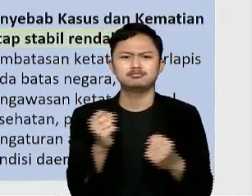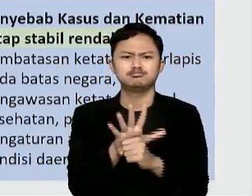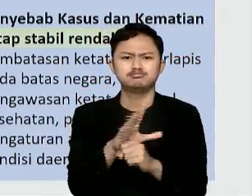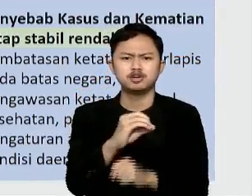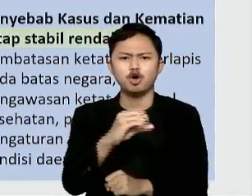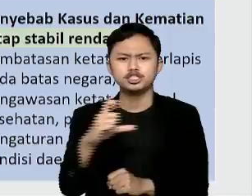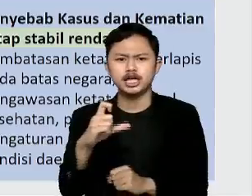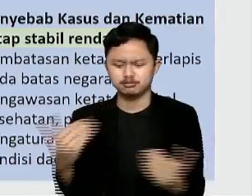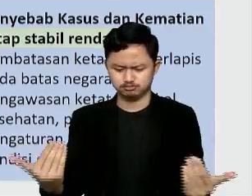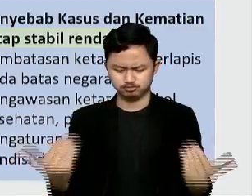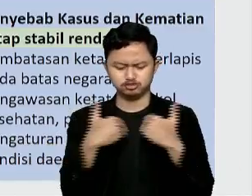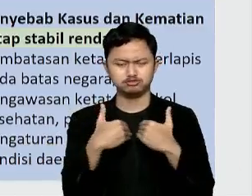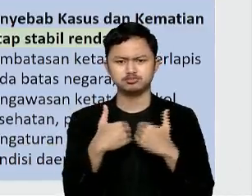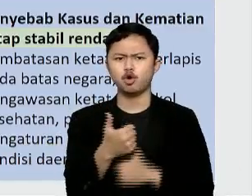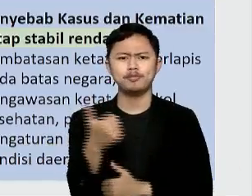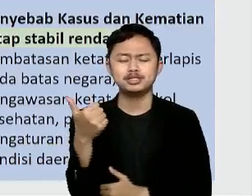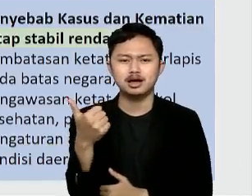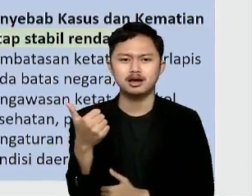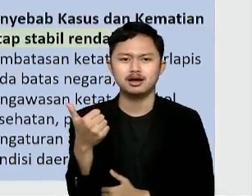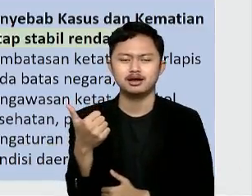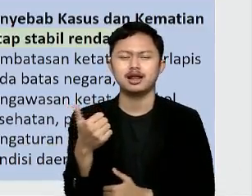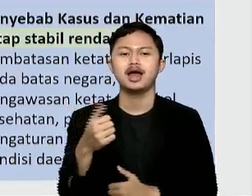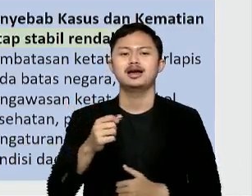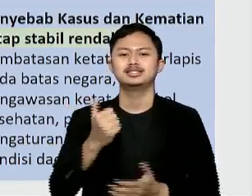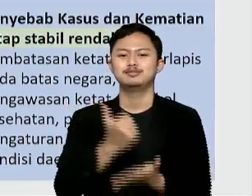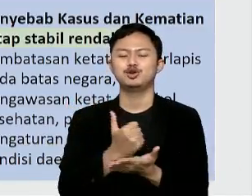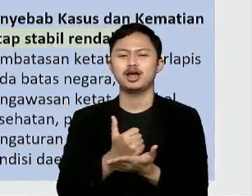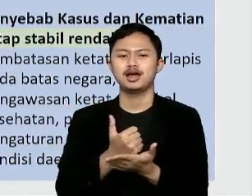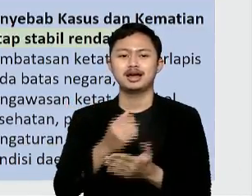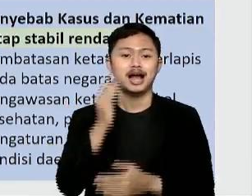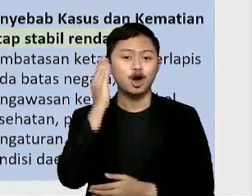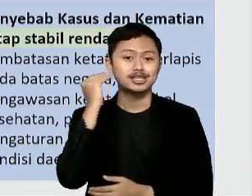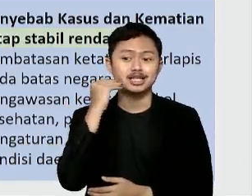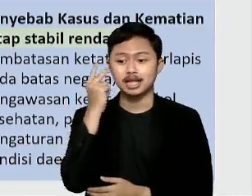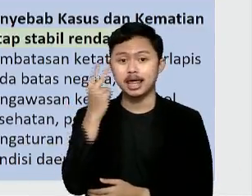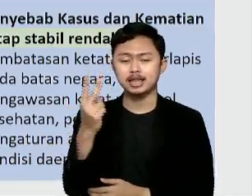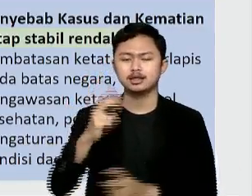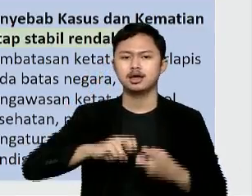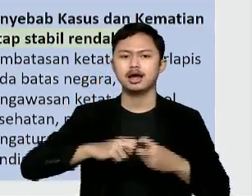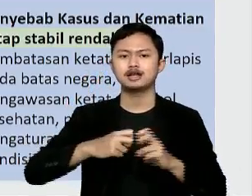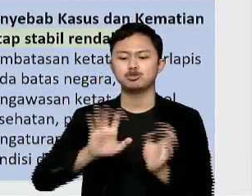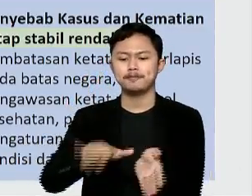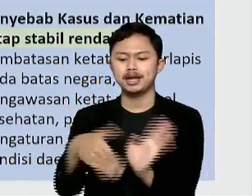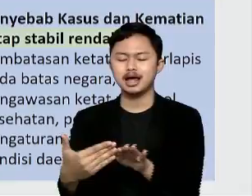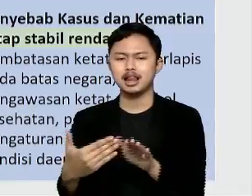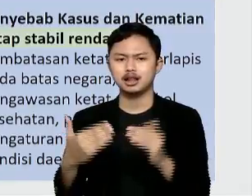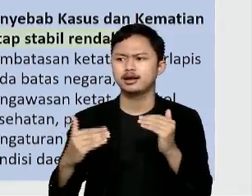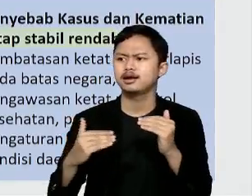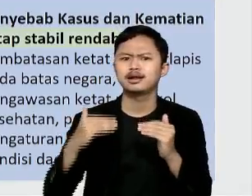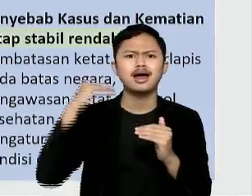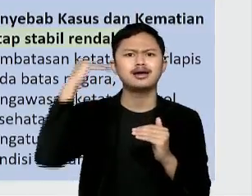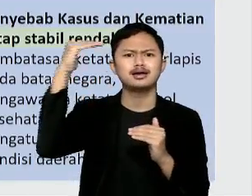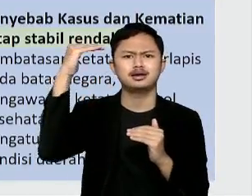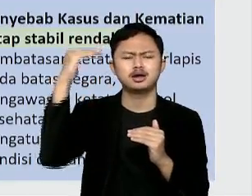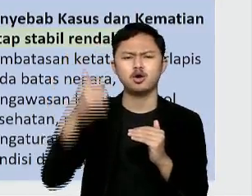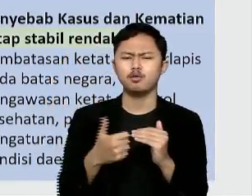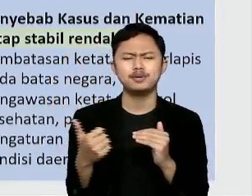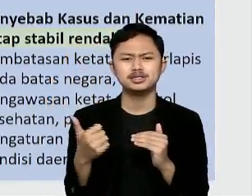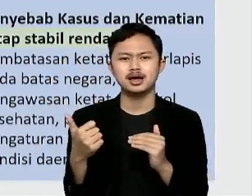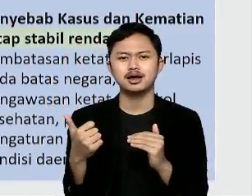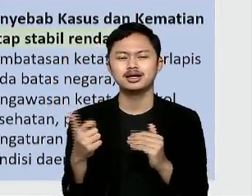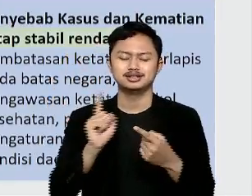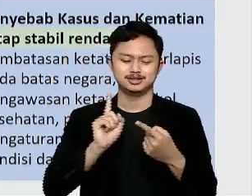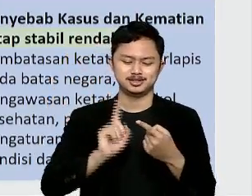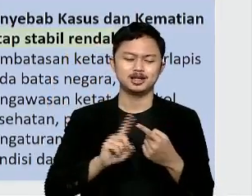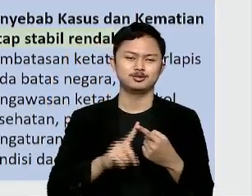untuk terus meningkat. Bahkan, tren kematian di Korea Selatan juga mengalami peningkatan. Hal ini disebabkan